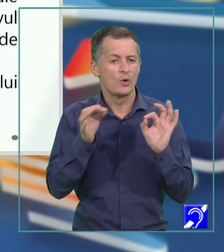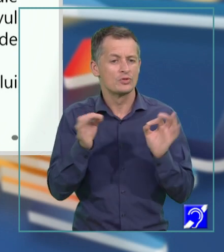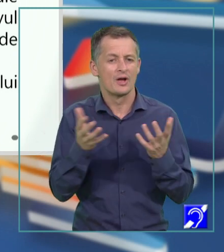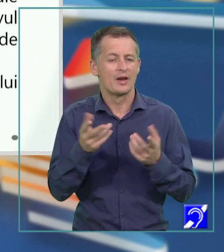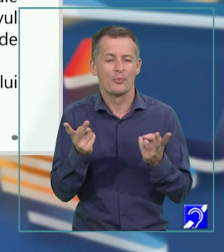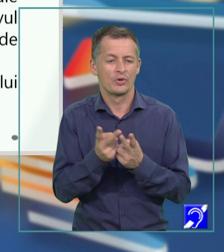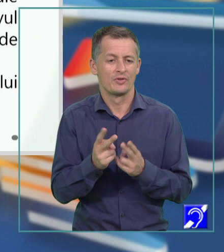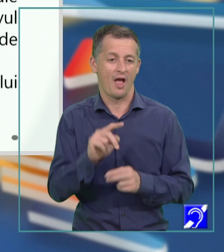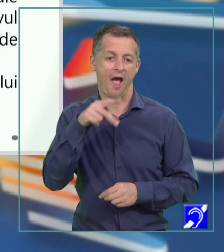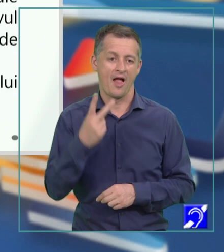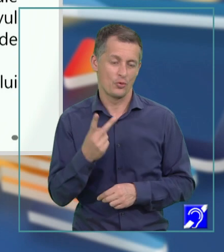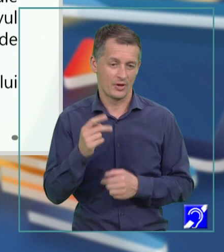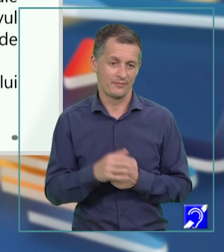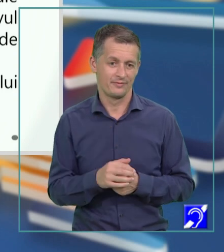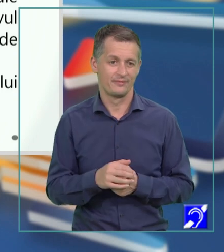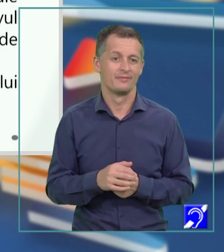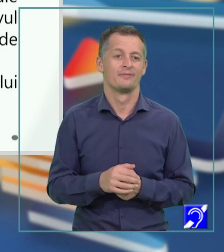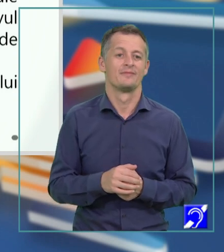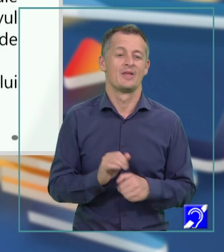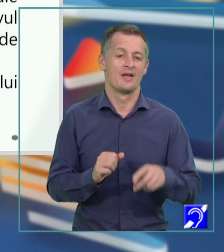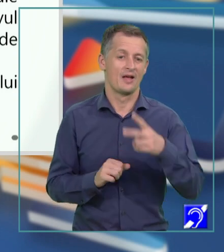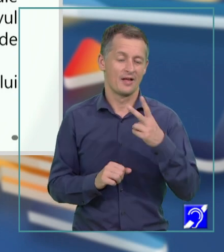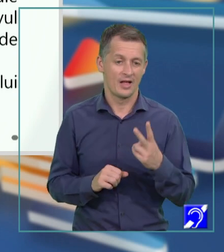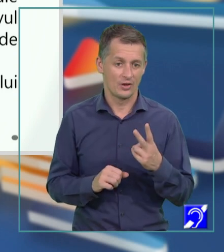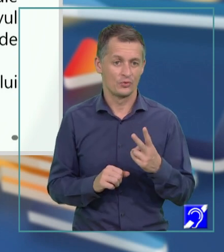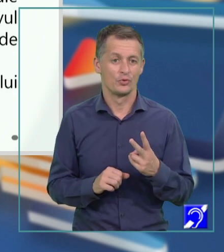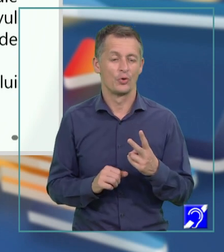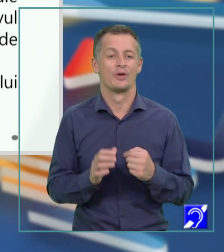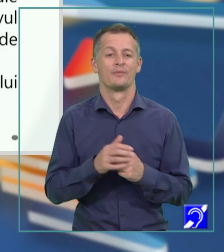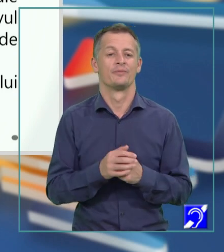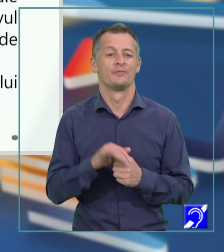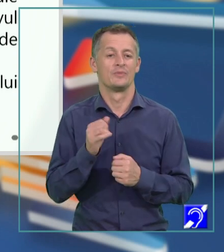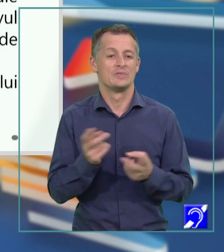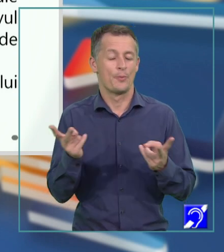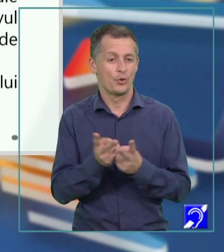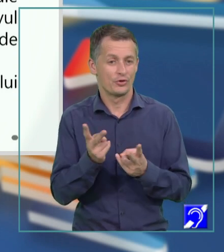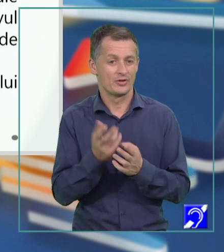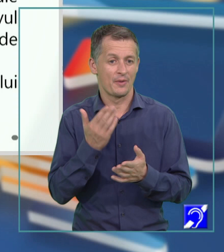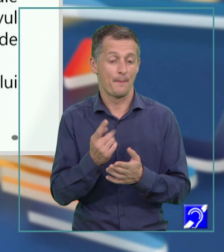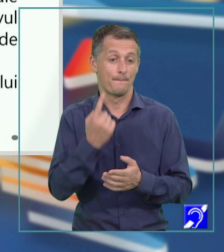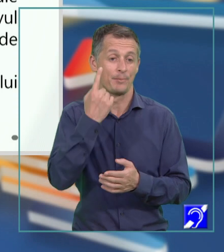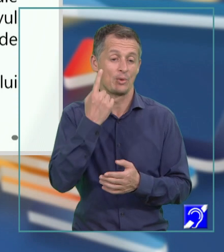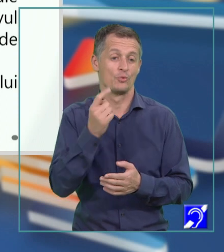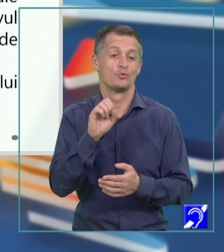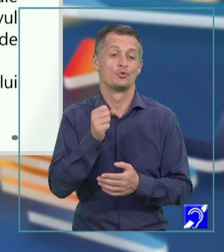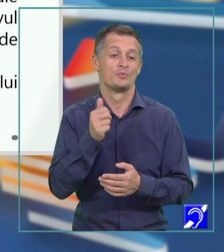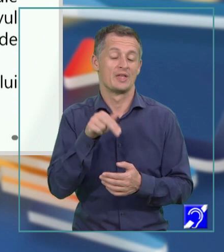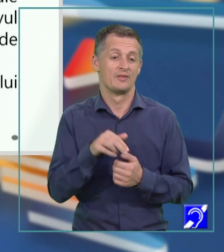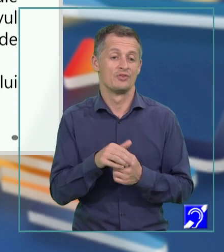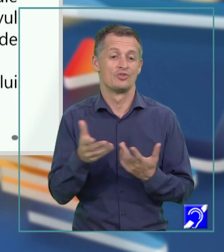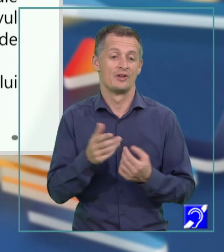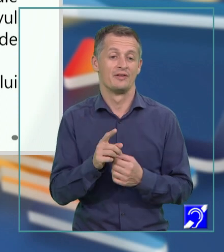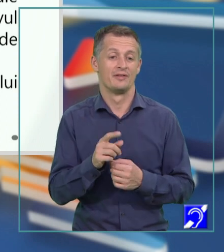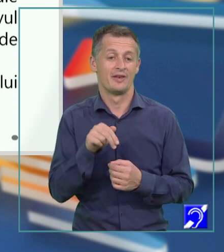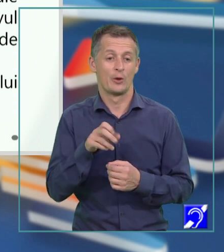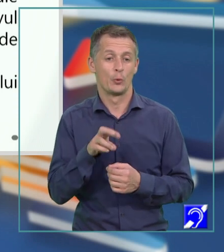doilea, bineînțeles, roman, romani. Iar în enunțul numărul 2 se potrivește primul substantiv, cel neutru,